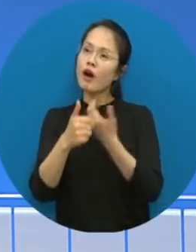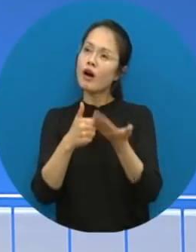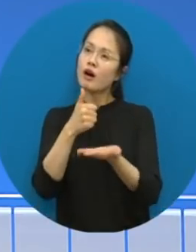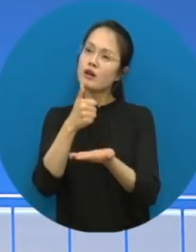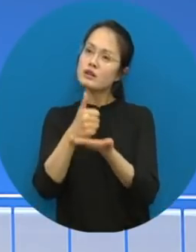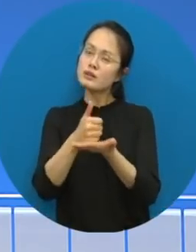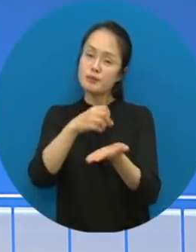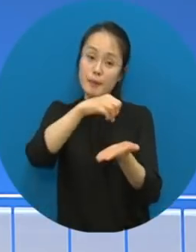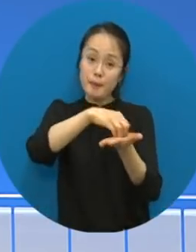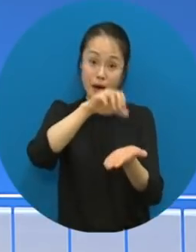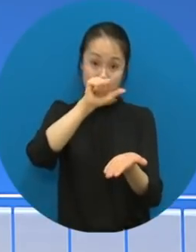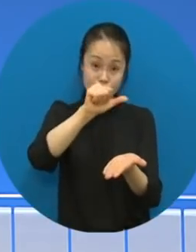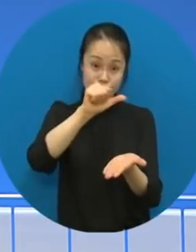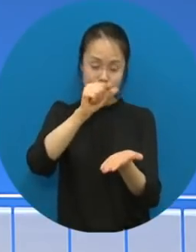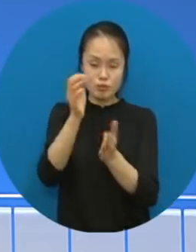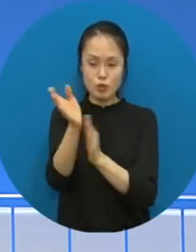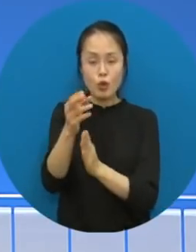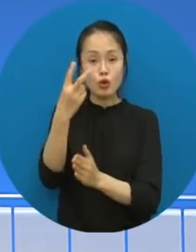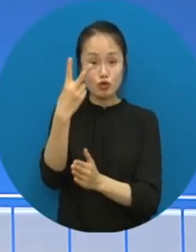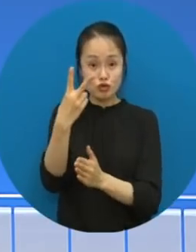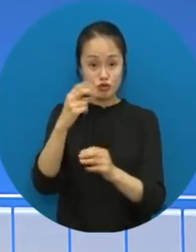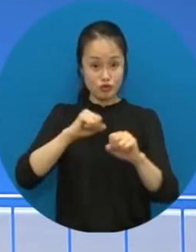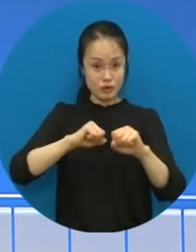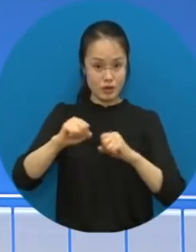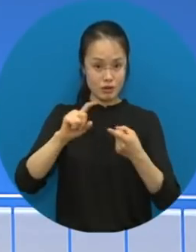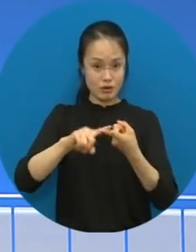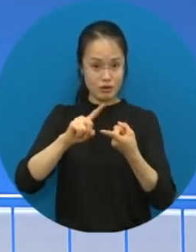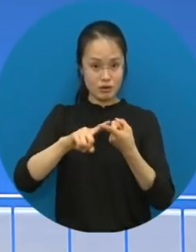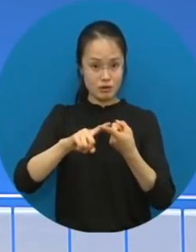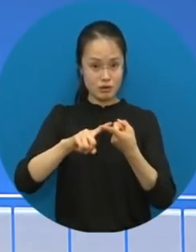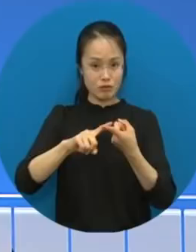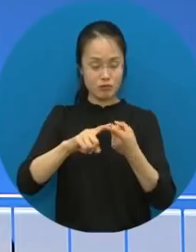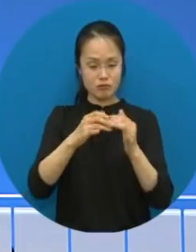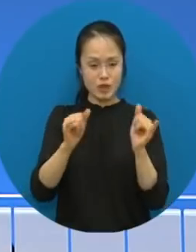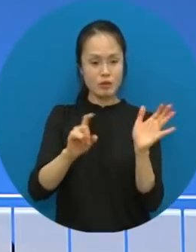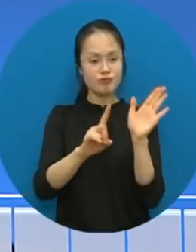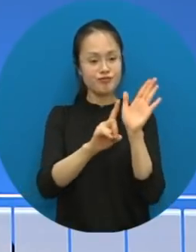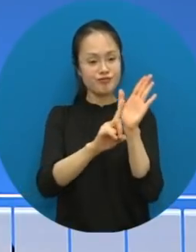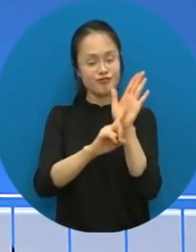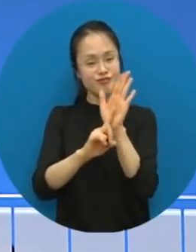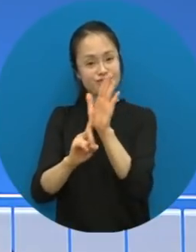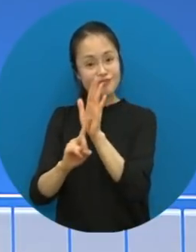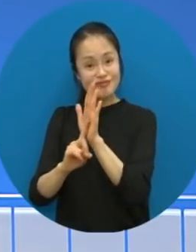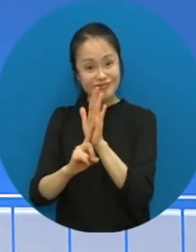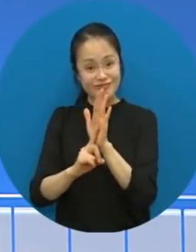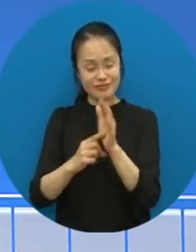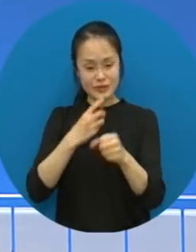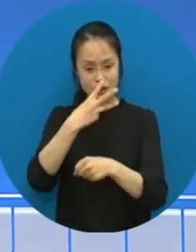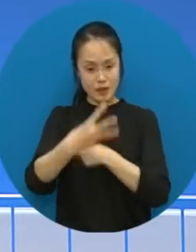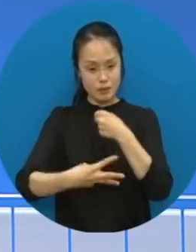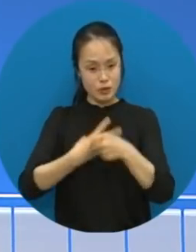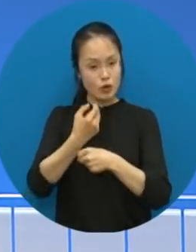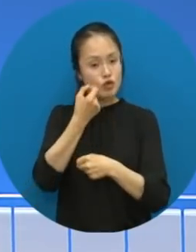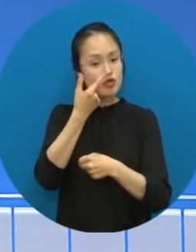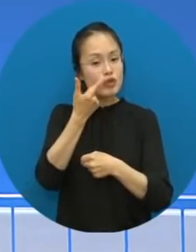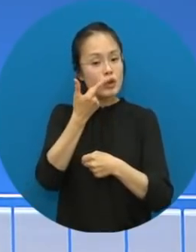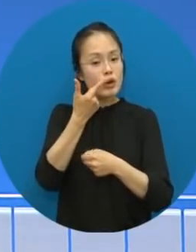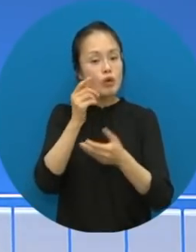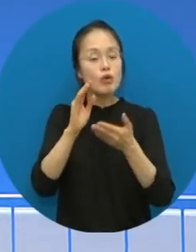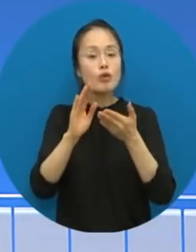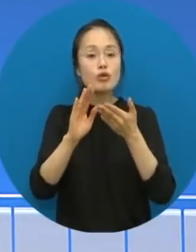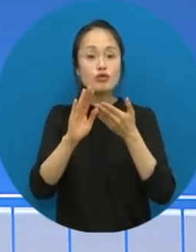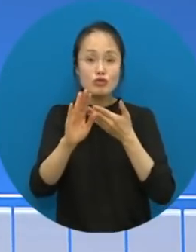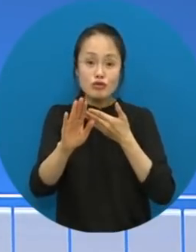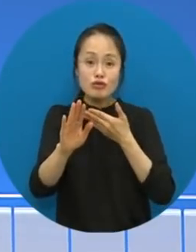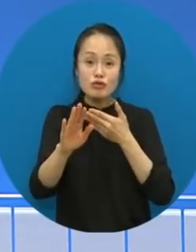오병이어 사역의 흐름이 알려지고 이제는 3년 반이 지나 참아왔던 모든 것이 이제는